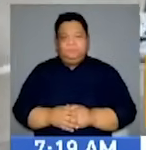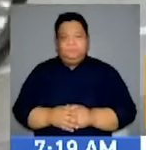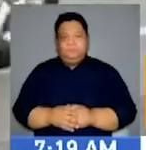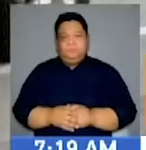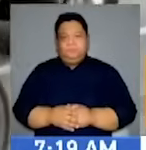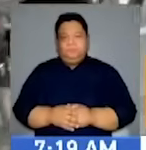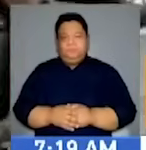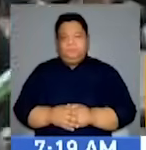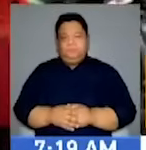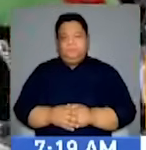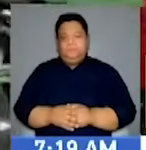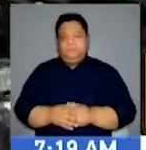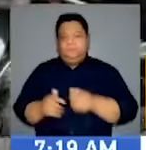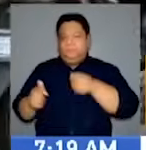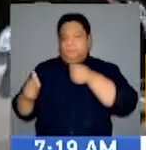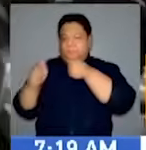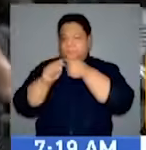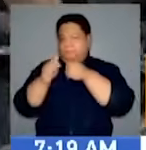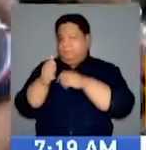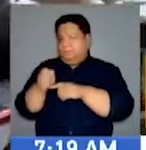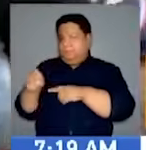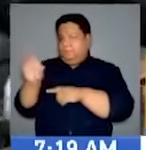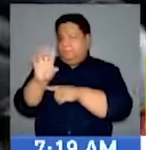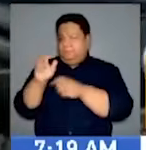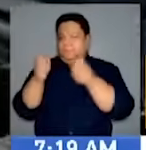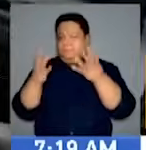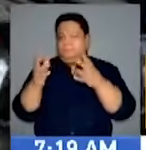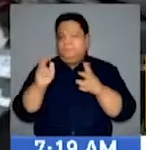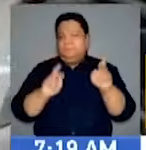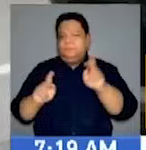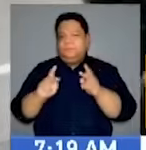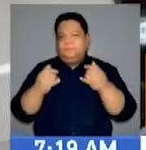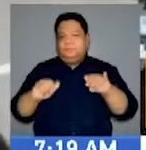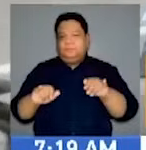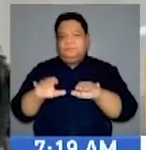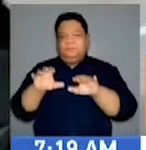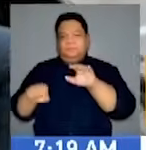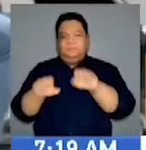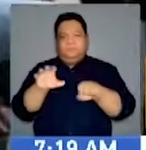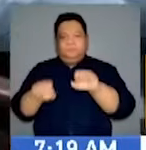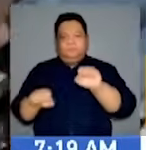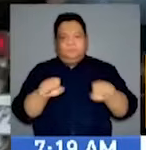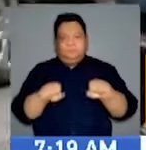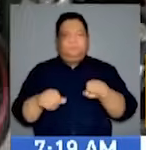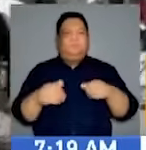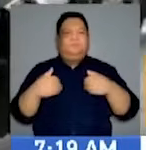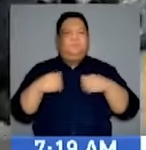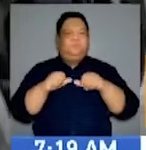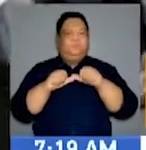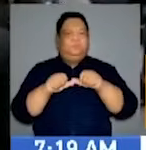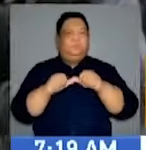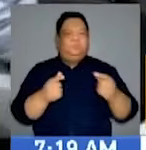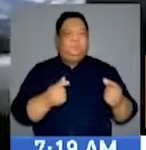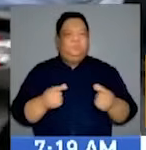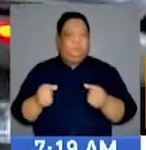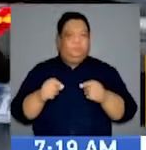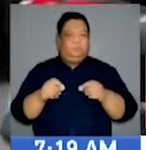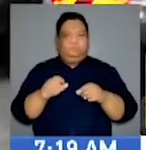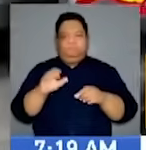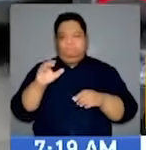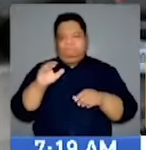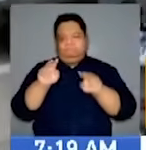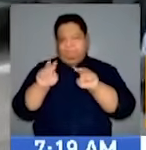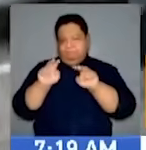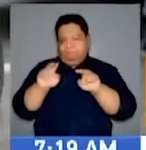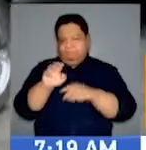Van, good morning. Marami pa rin mga motorista yung nahuli at natikitan sa tuloy-tuloy na operasyon ng MMDA dito sa northbound lane